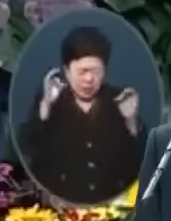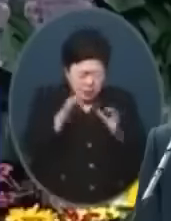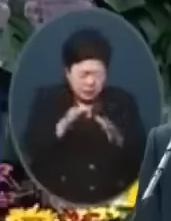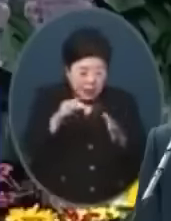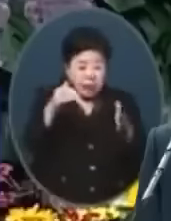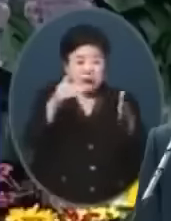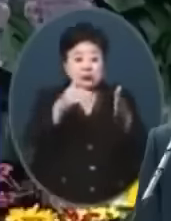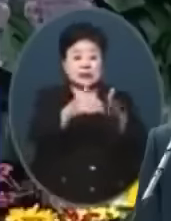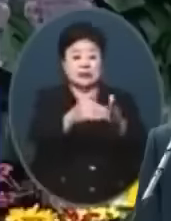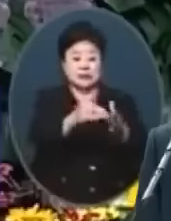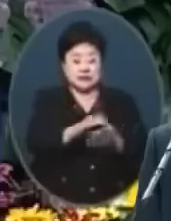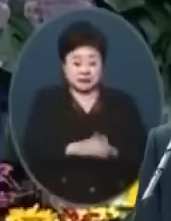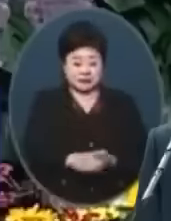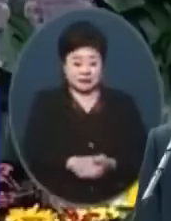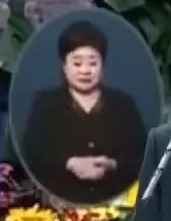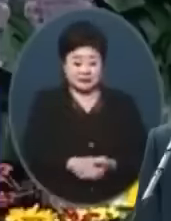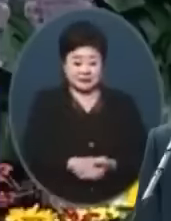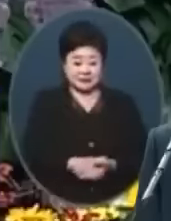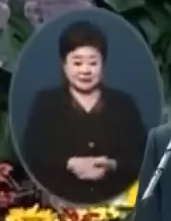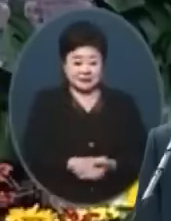7년을 며칠같이 여겼더라.